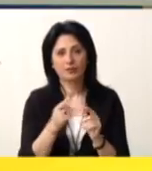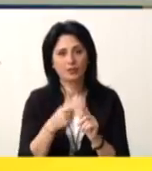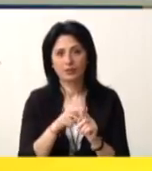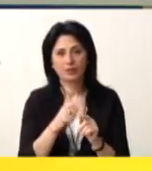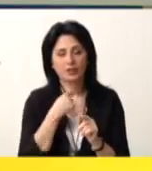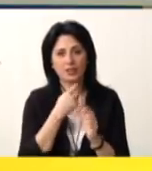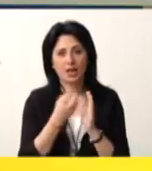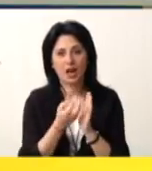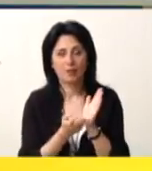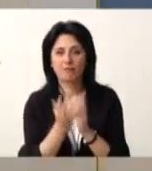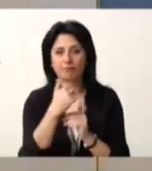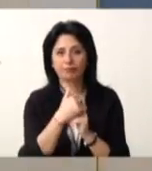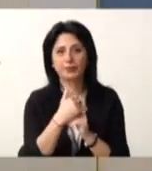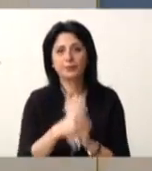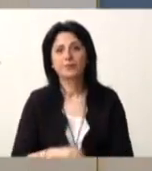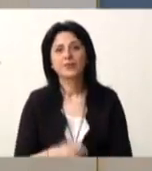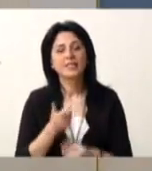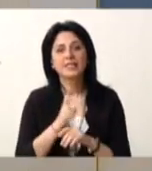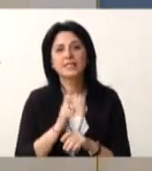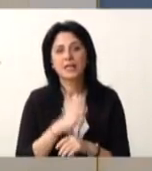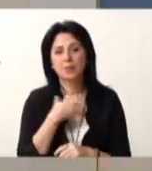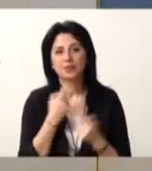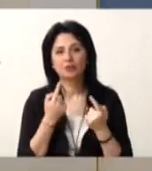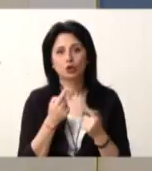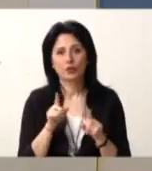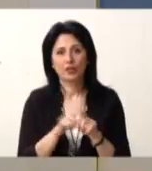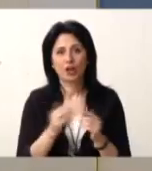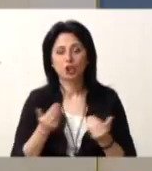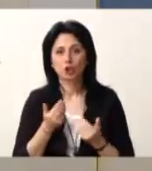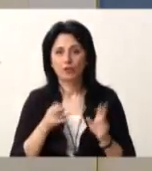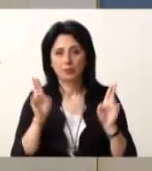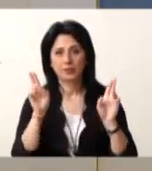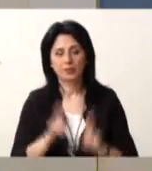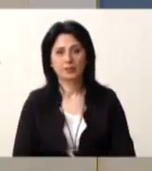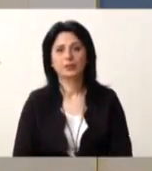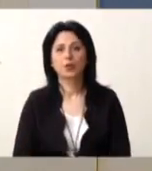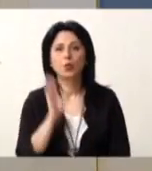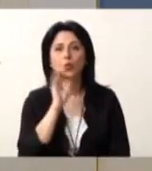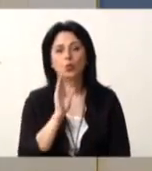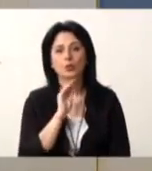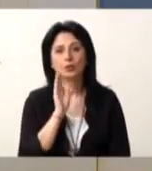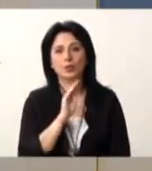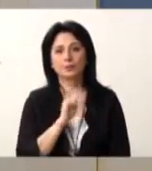უკუნაგადით საყლაპავის ლორწოვანის დაზიანებას. ძალიან მნიშვნელოვანია ასევე ცხოვრების წესი, როცა